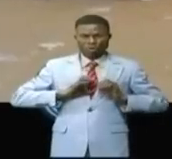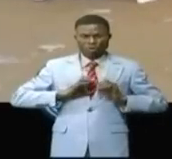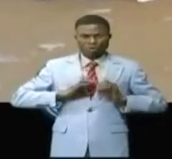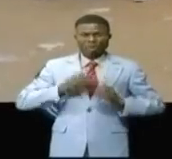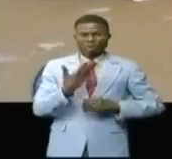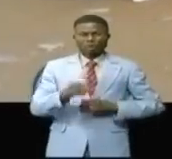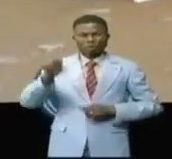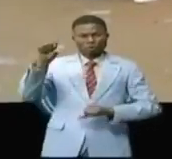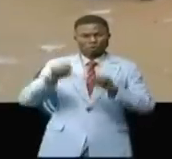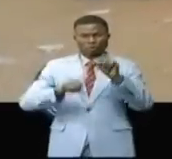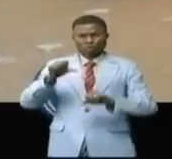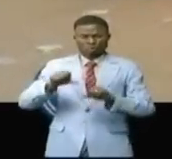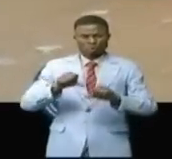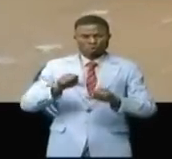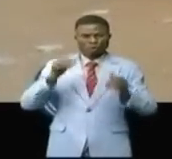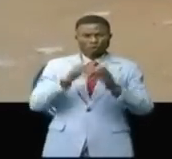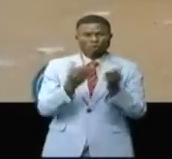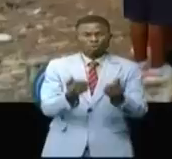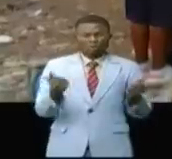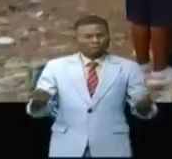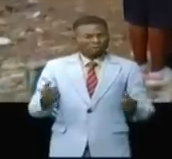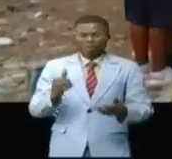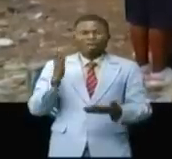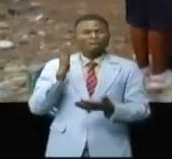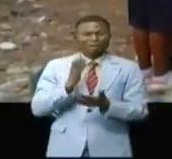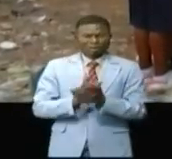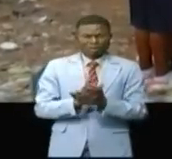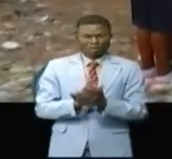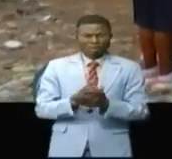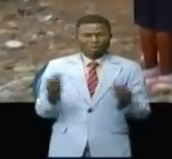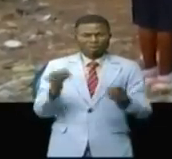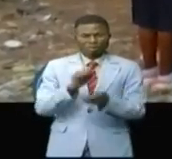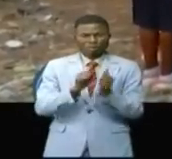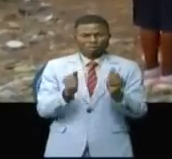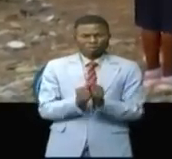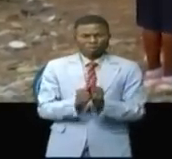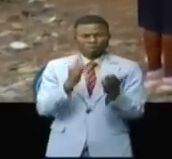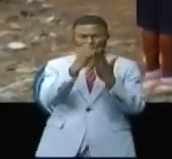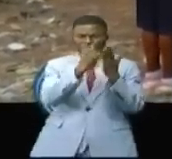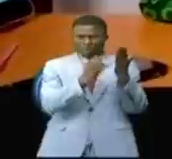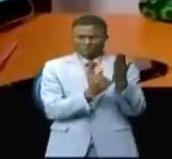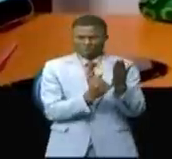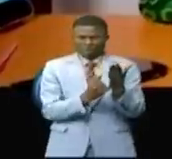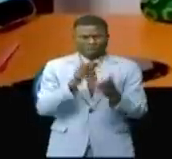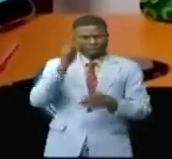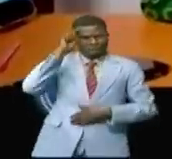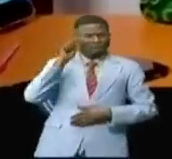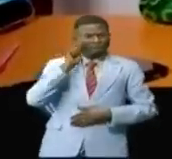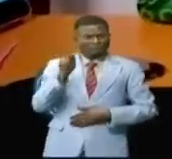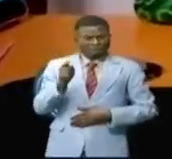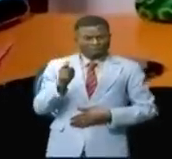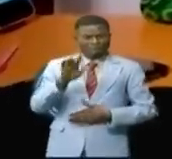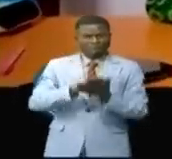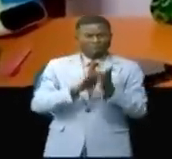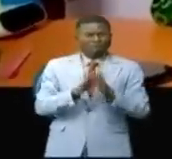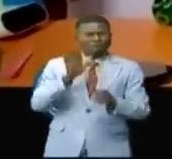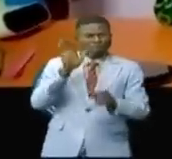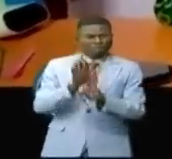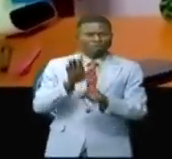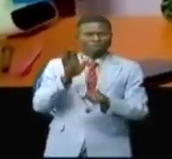dirigée contre les enfants en raison de leur identité du genre sont devenus fréquents